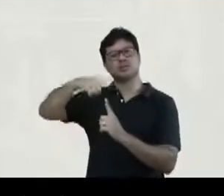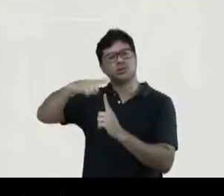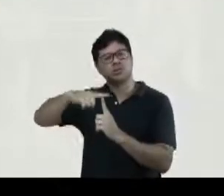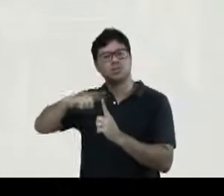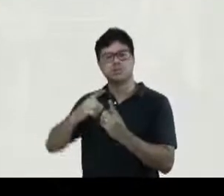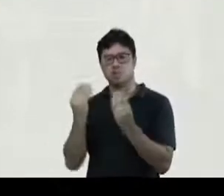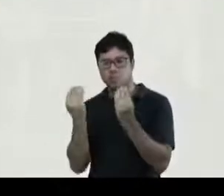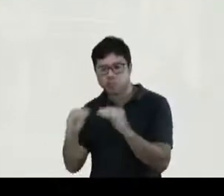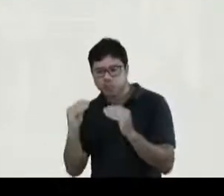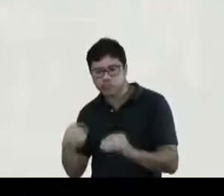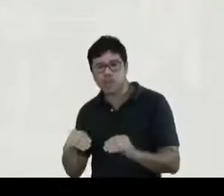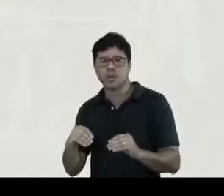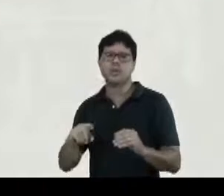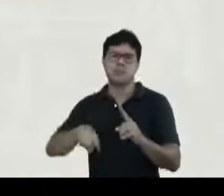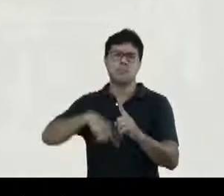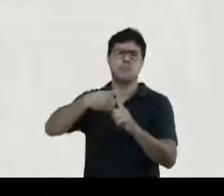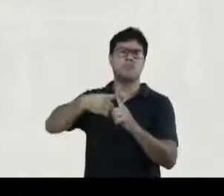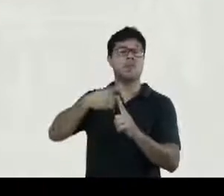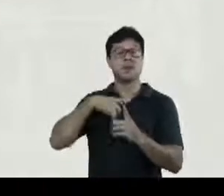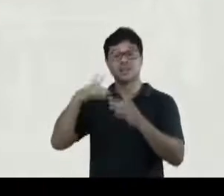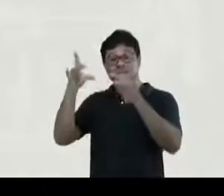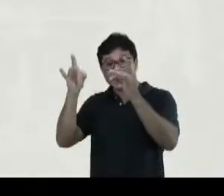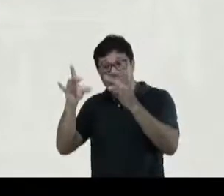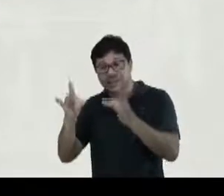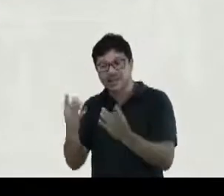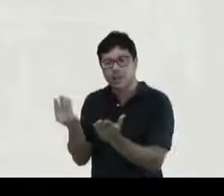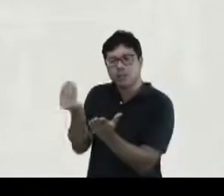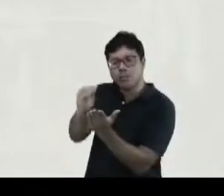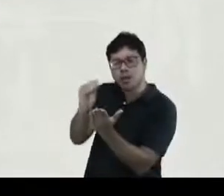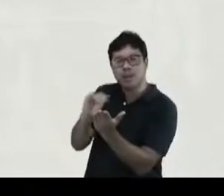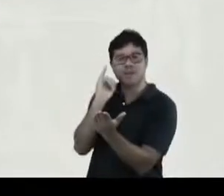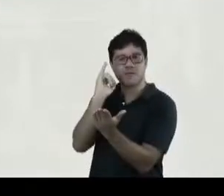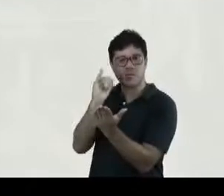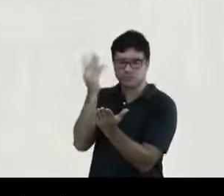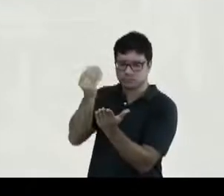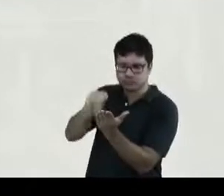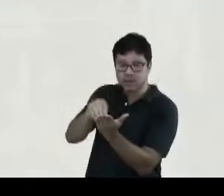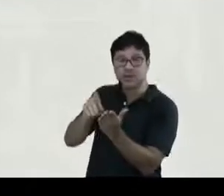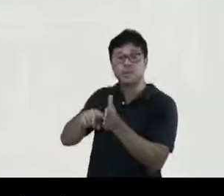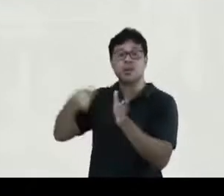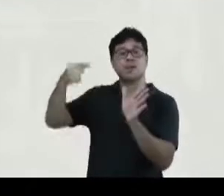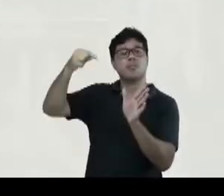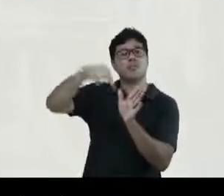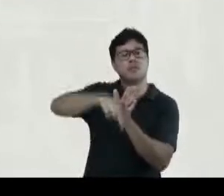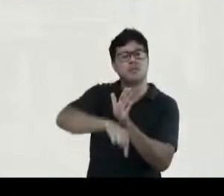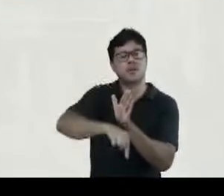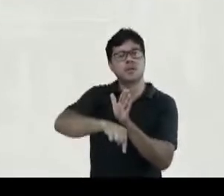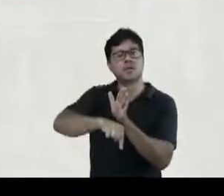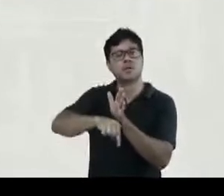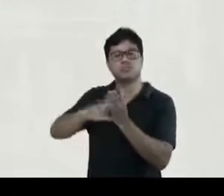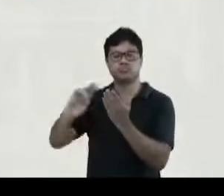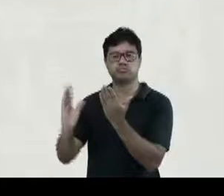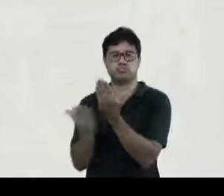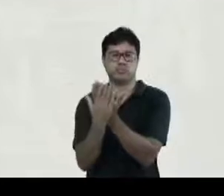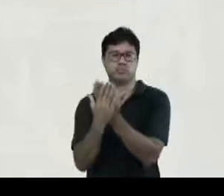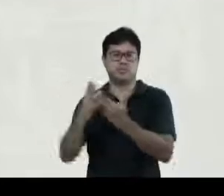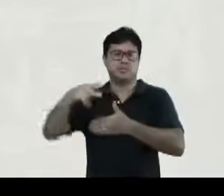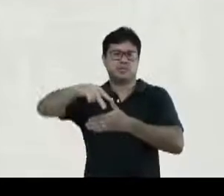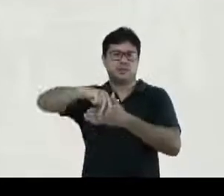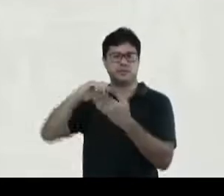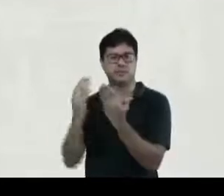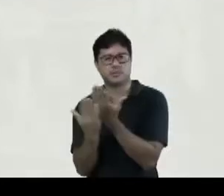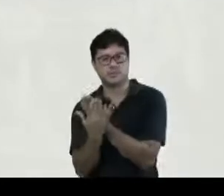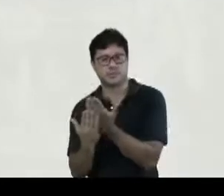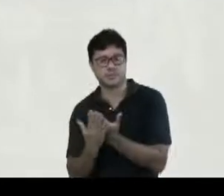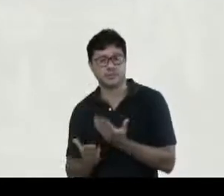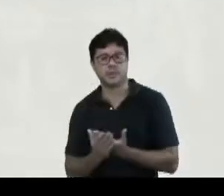der Ausführlichkeit der Katalogaufnahmen bzw. der Erschließungstiefe. Die oft geübte